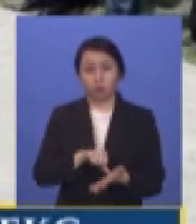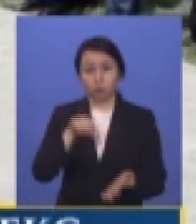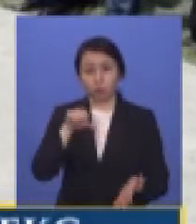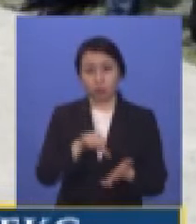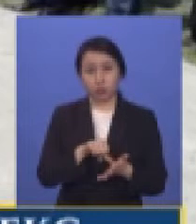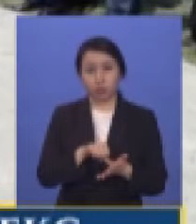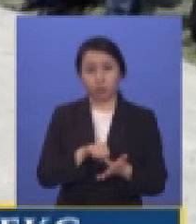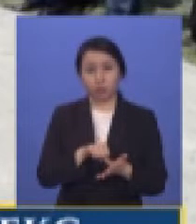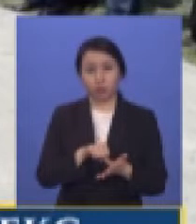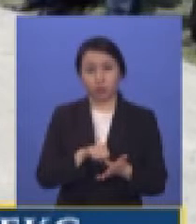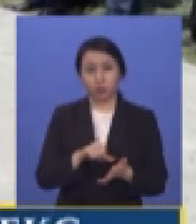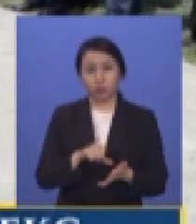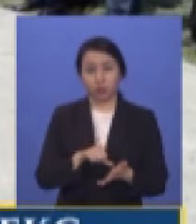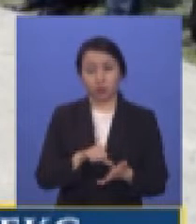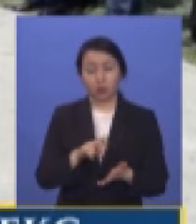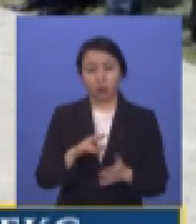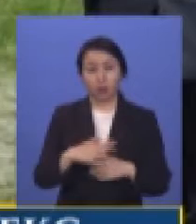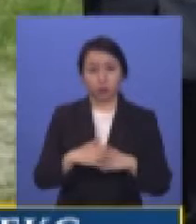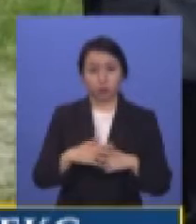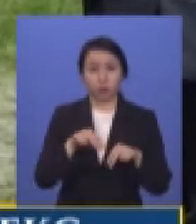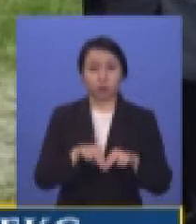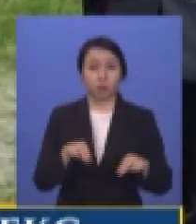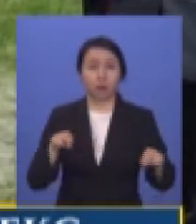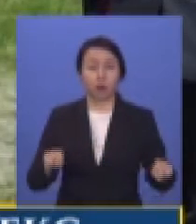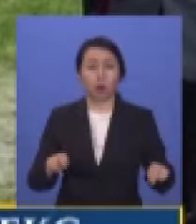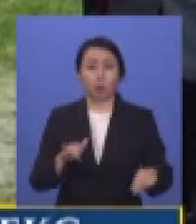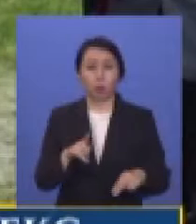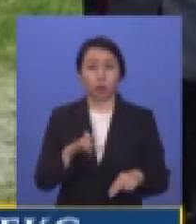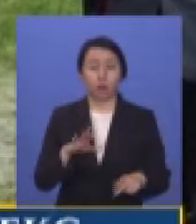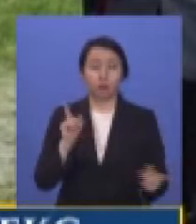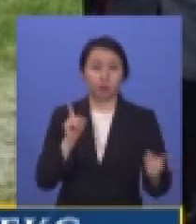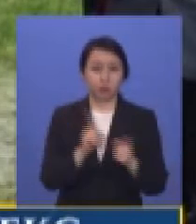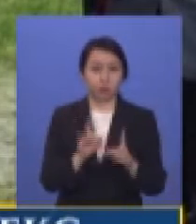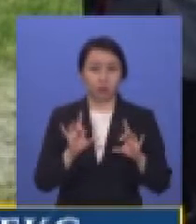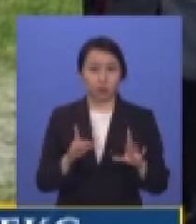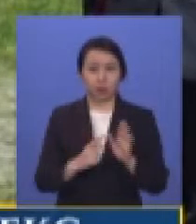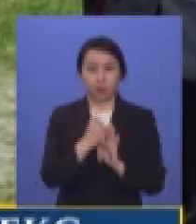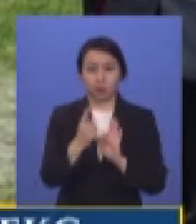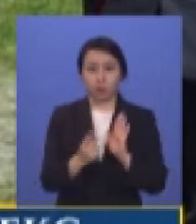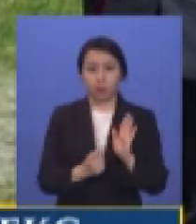нем приняли представители властей Кокшетауского и Петропавловского уездов. На встрече рассматривался вопрос создания войск